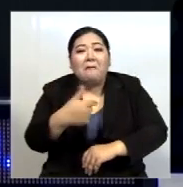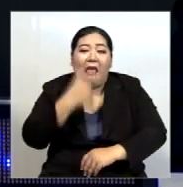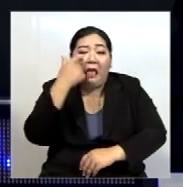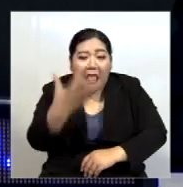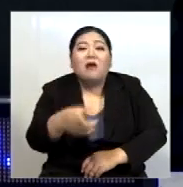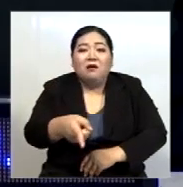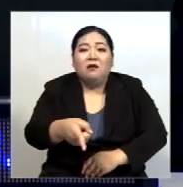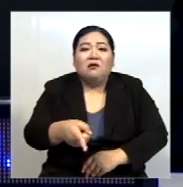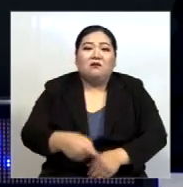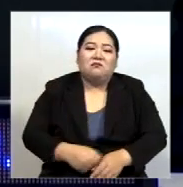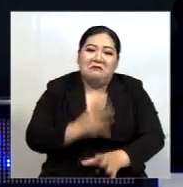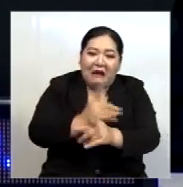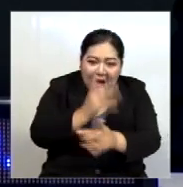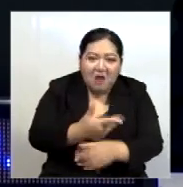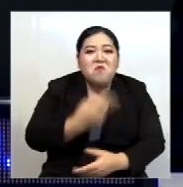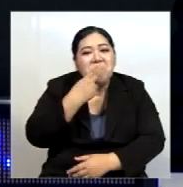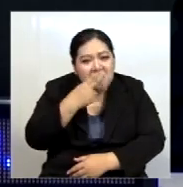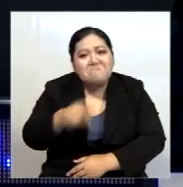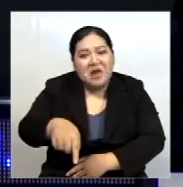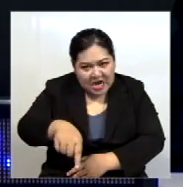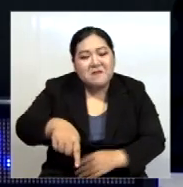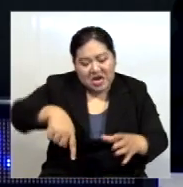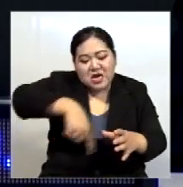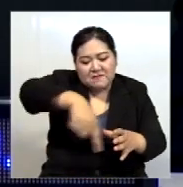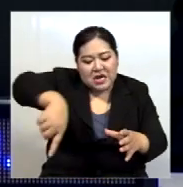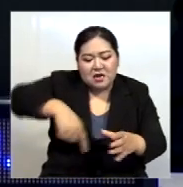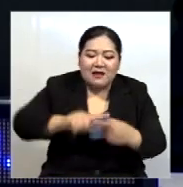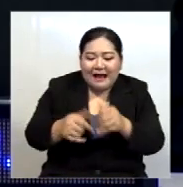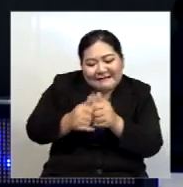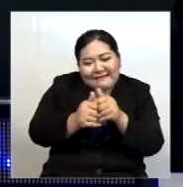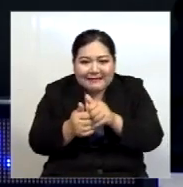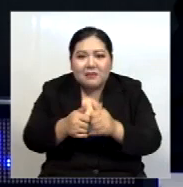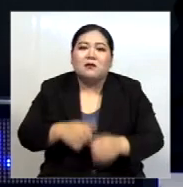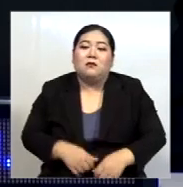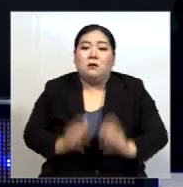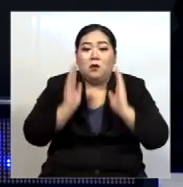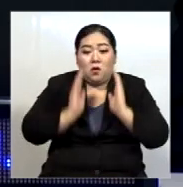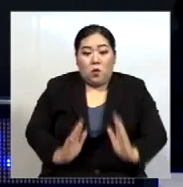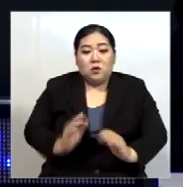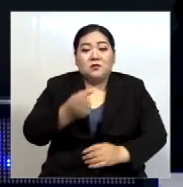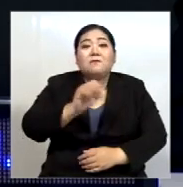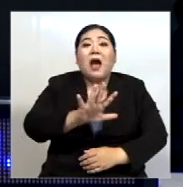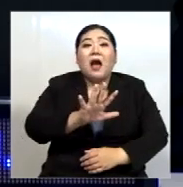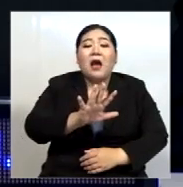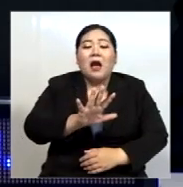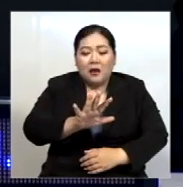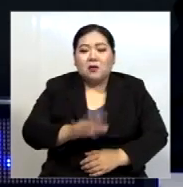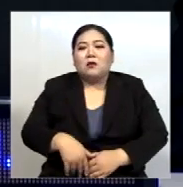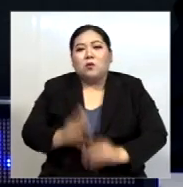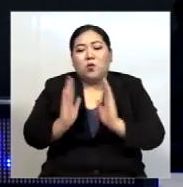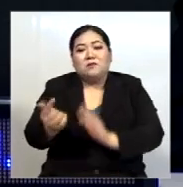ะครับในกลุ่มนี้15คนก็พบว่าที่ยังไม่ป่วยเนื่องจากว่าไม่ดื่มเหล้าแ